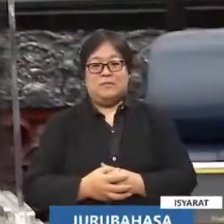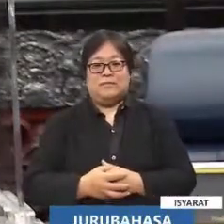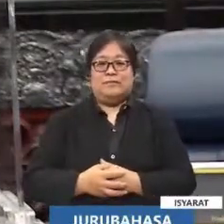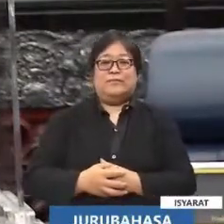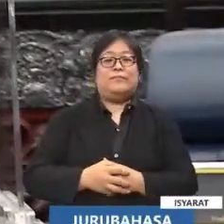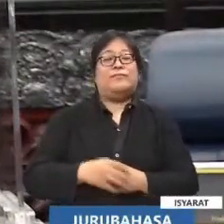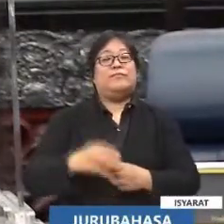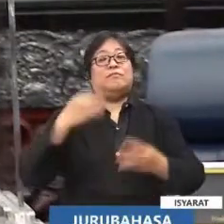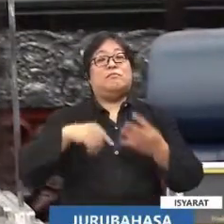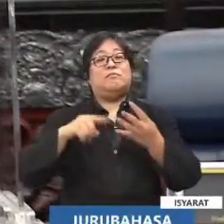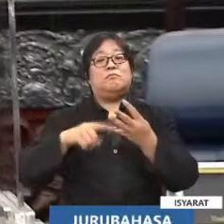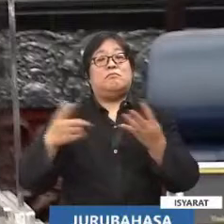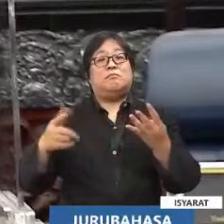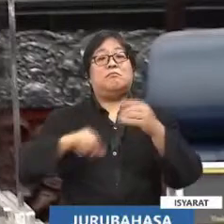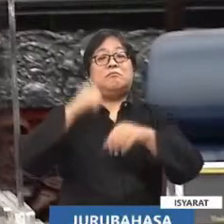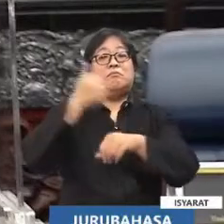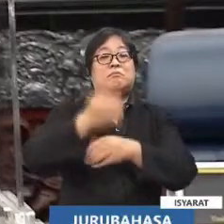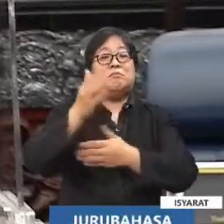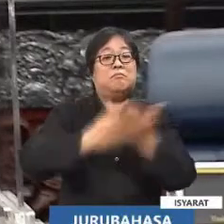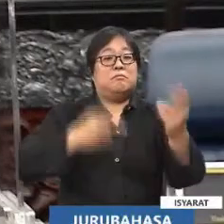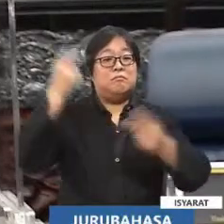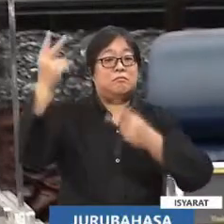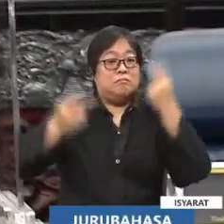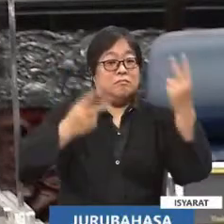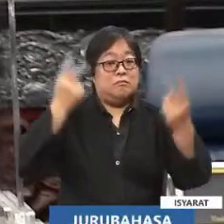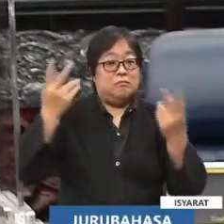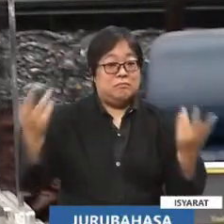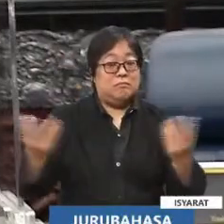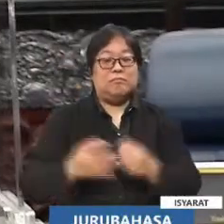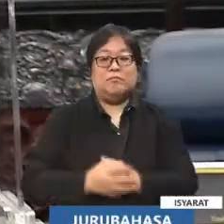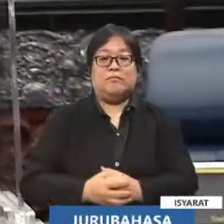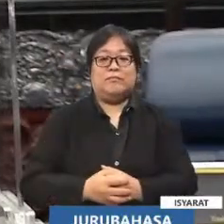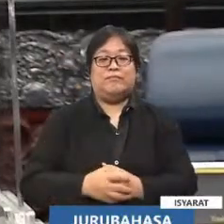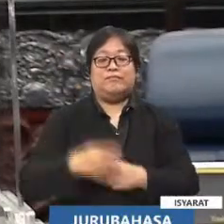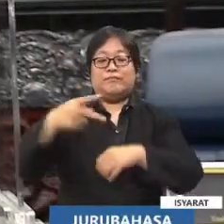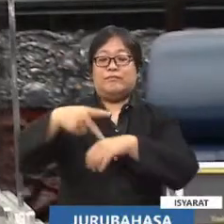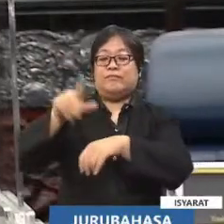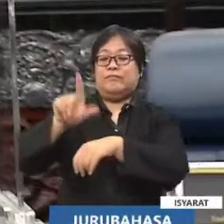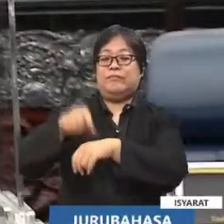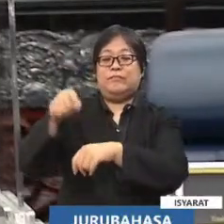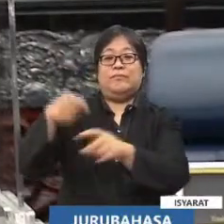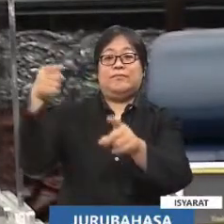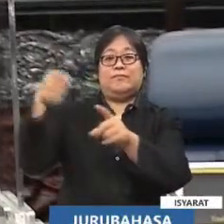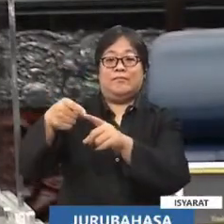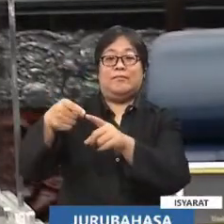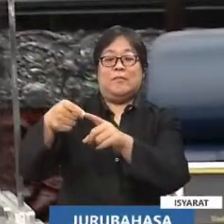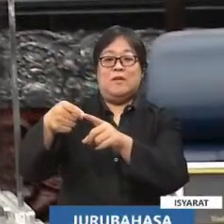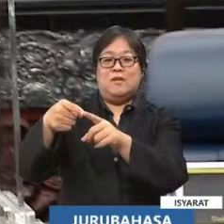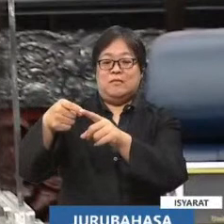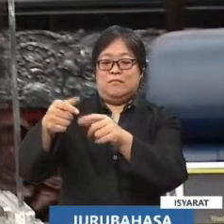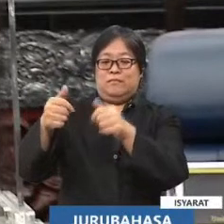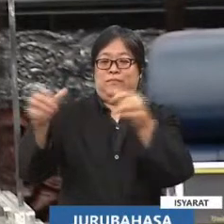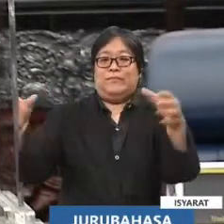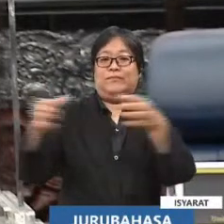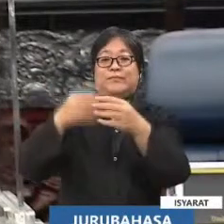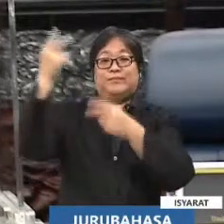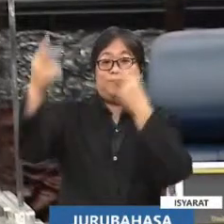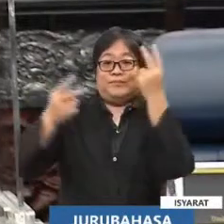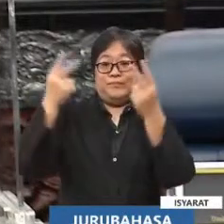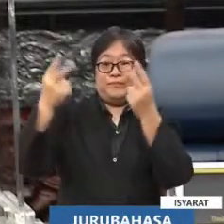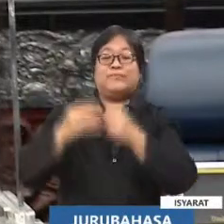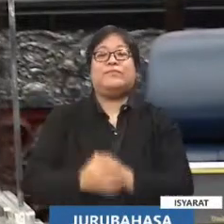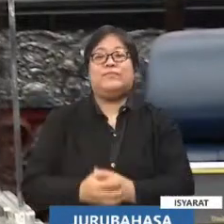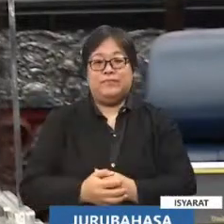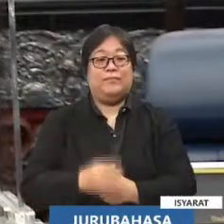Yang keempat ialah pembukaan sektor pelancongan dengan Pulau Langkawi sebagai destinasi rintis gelembung perjalanan yang bermula